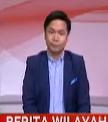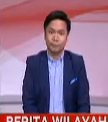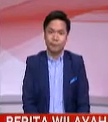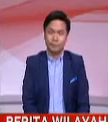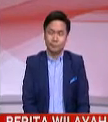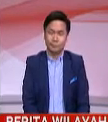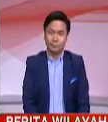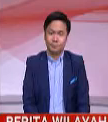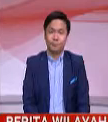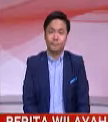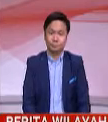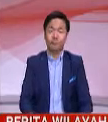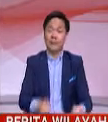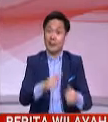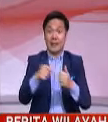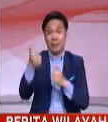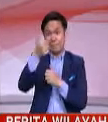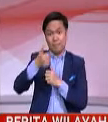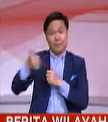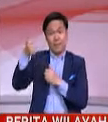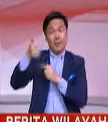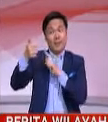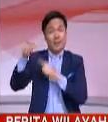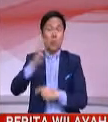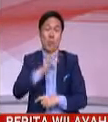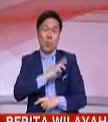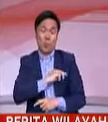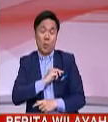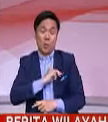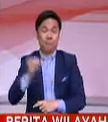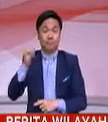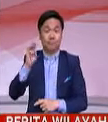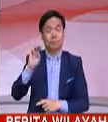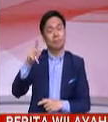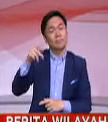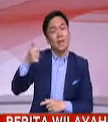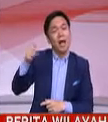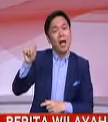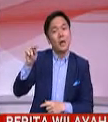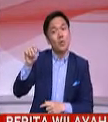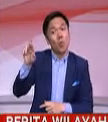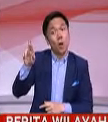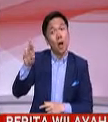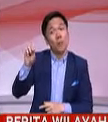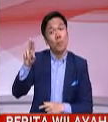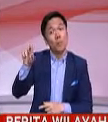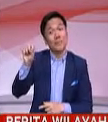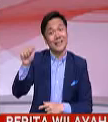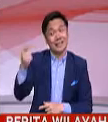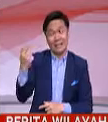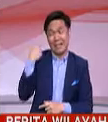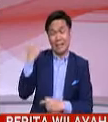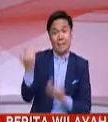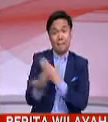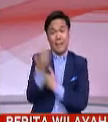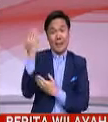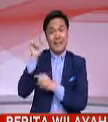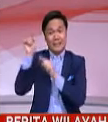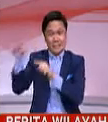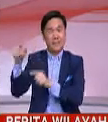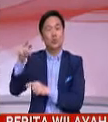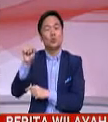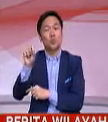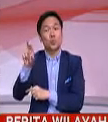berkarya tersebut dimaklumkan oleh menteri Yulia persekutuan transisi Anwar busa di Sri pentas Bandar utama Petaling Jaya pagi tadi